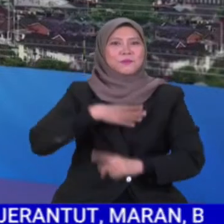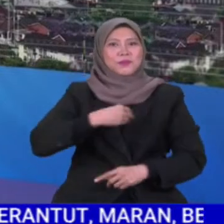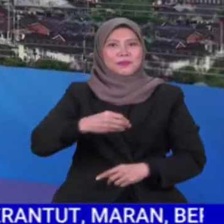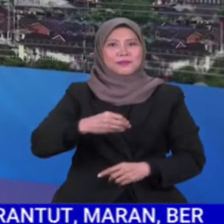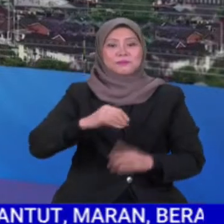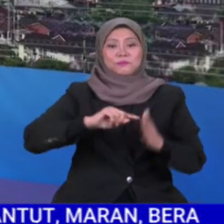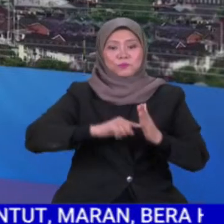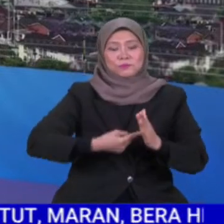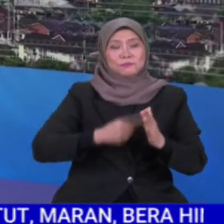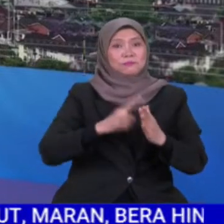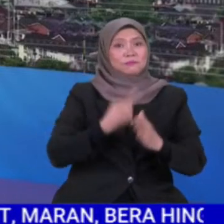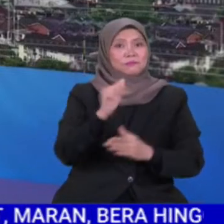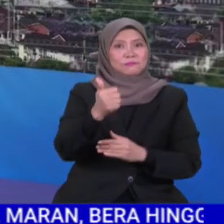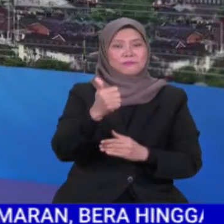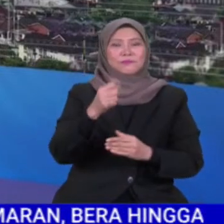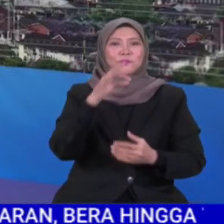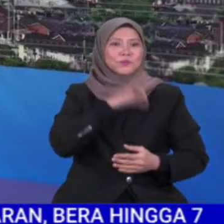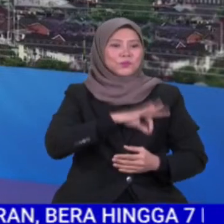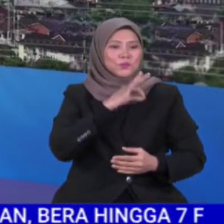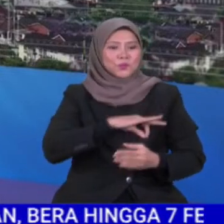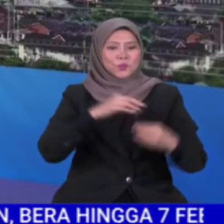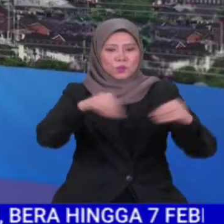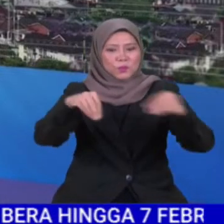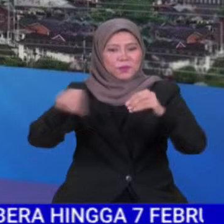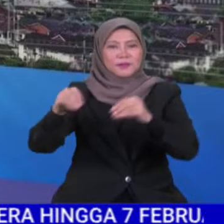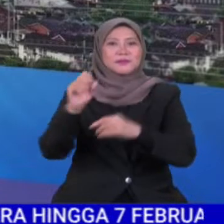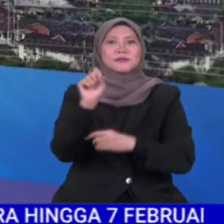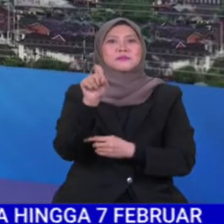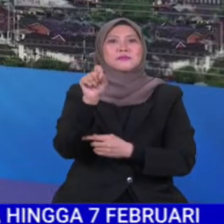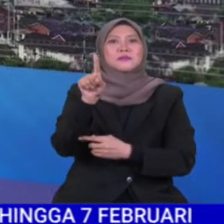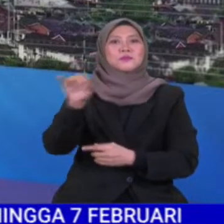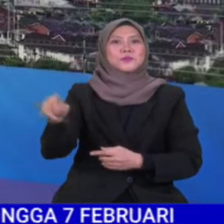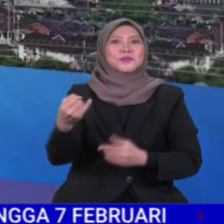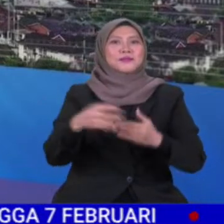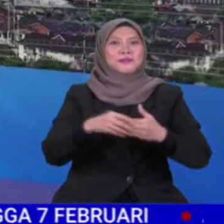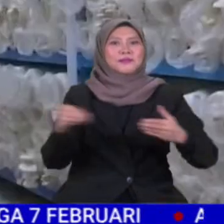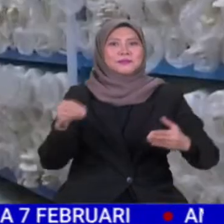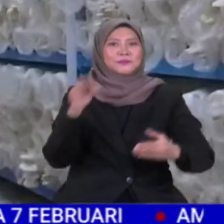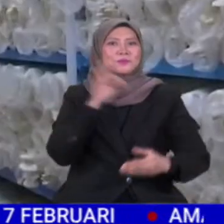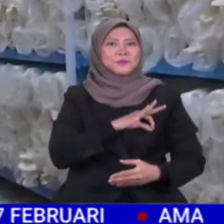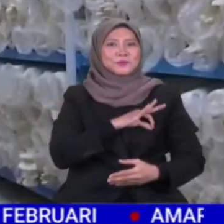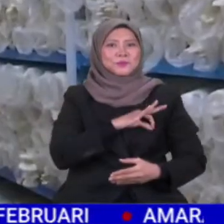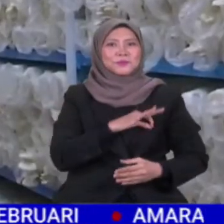pada Oktober tahun lalu, keuntungan jualan telah mencecah RM11 juta.